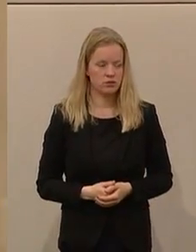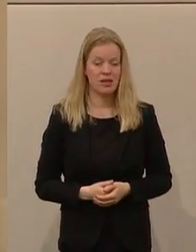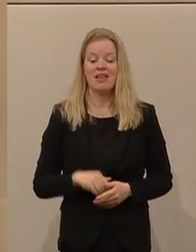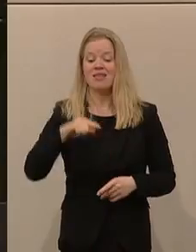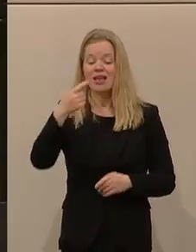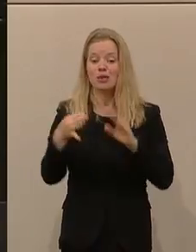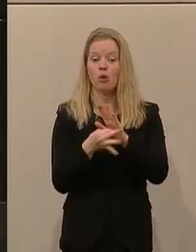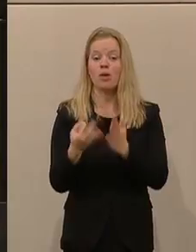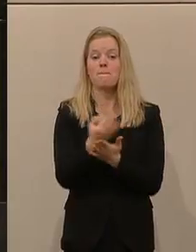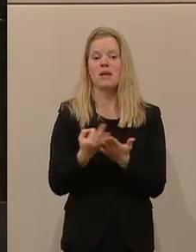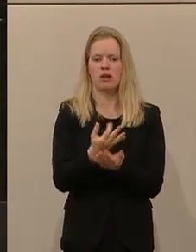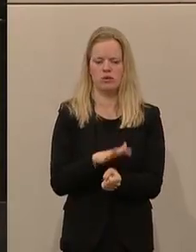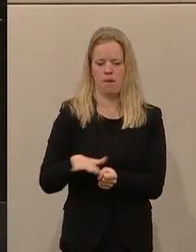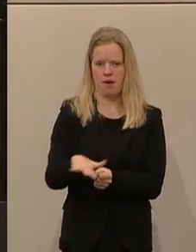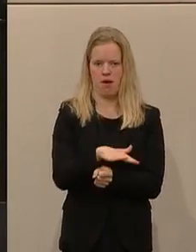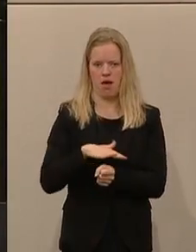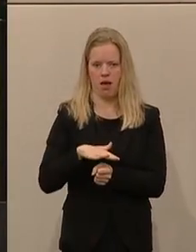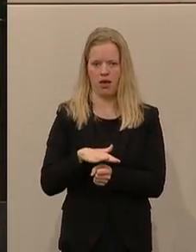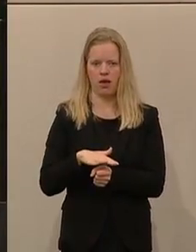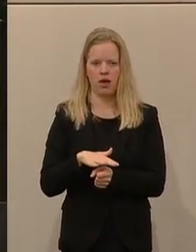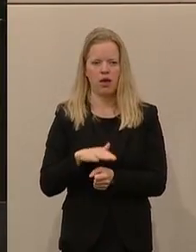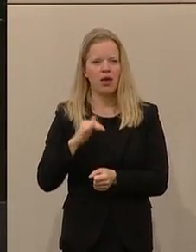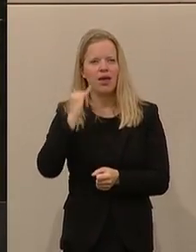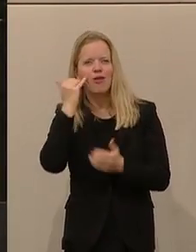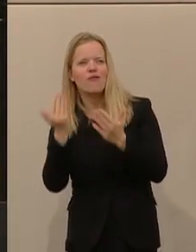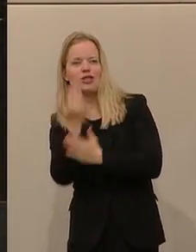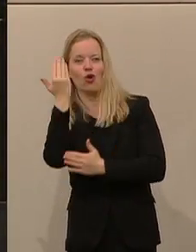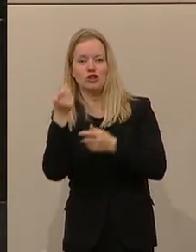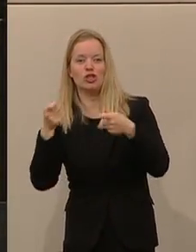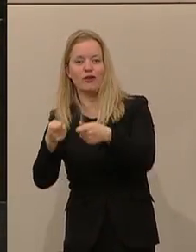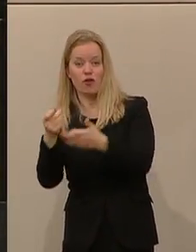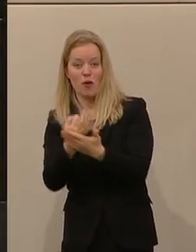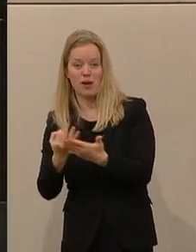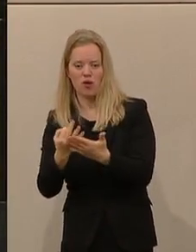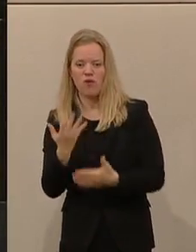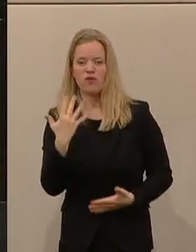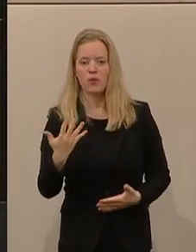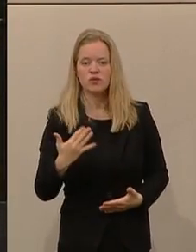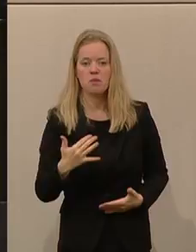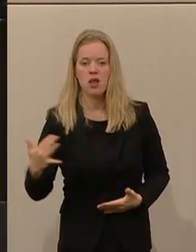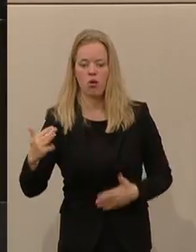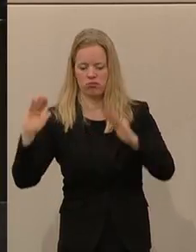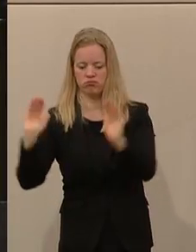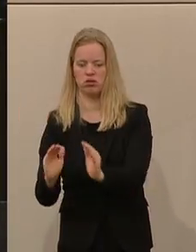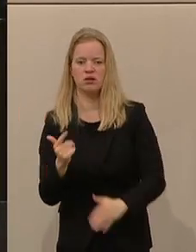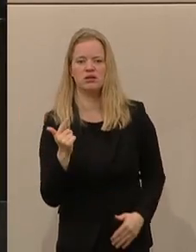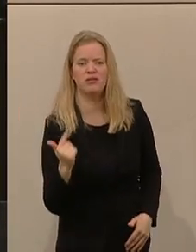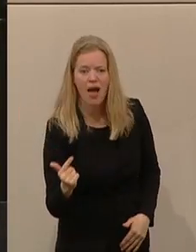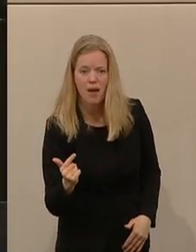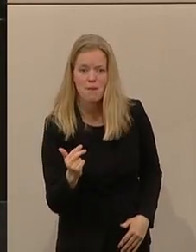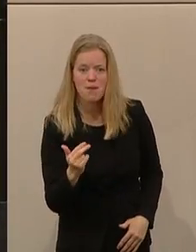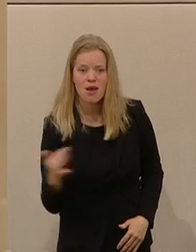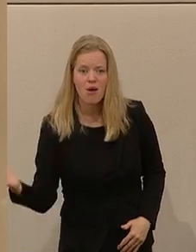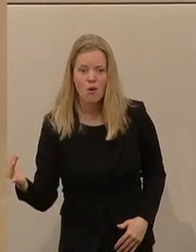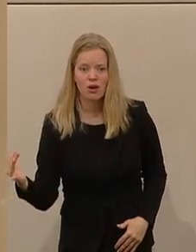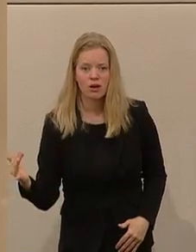Sie kürzen im Bildungsbereich Innovationsstiftung für Bildung von 50 Millionen, nehmen Sie es runter auf 2 Millionen. Die